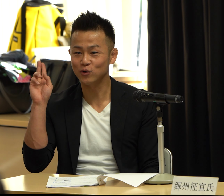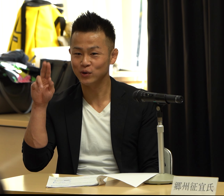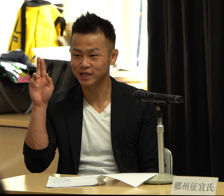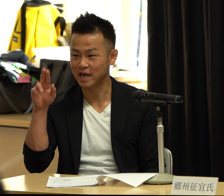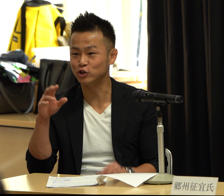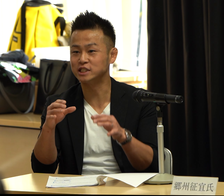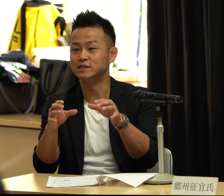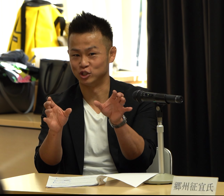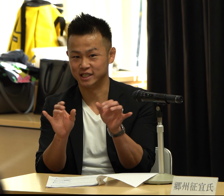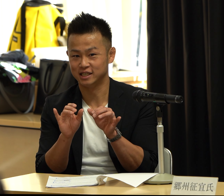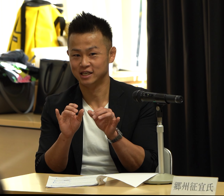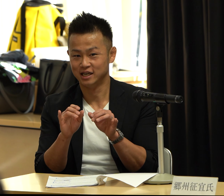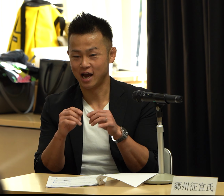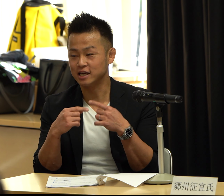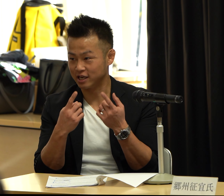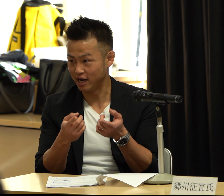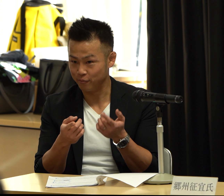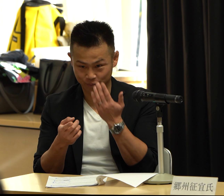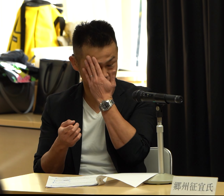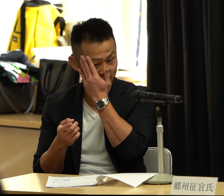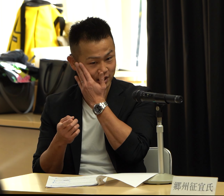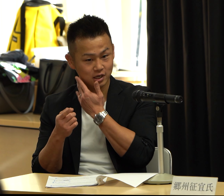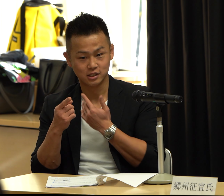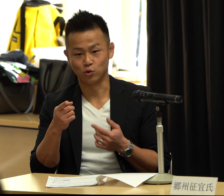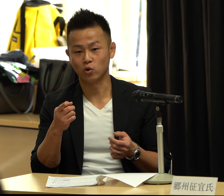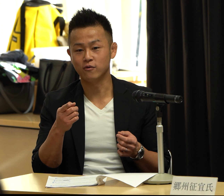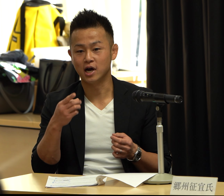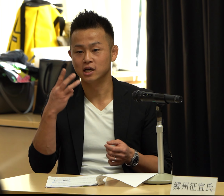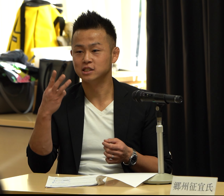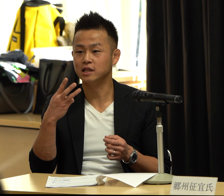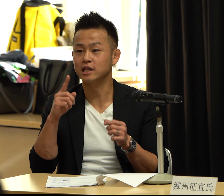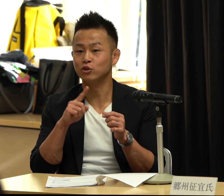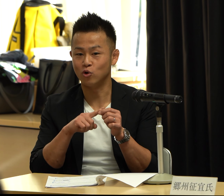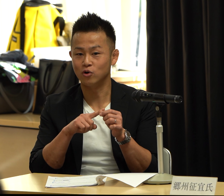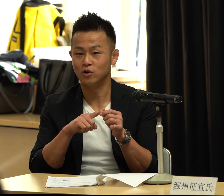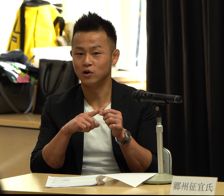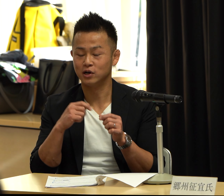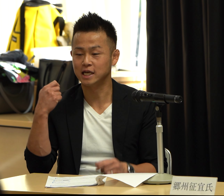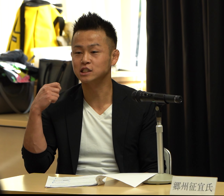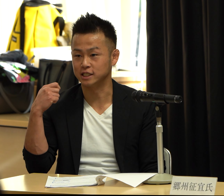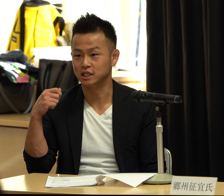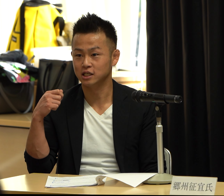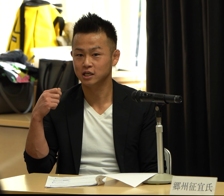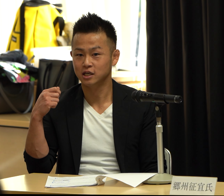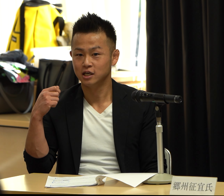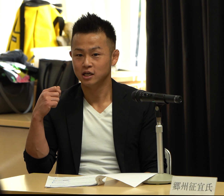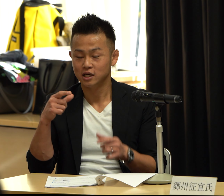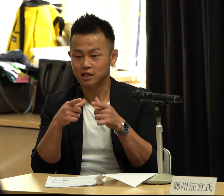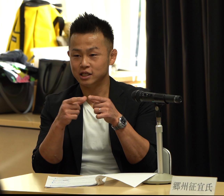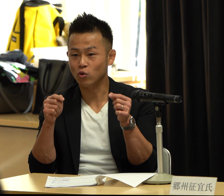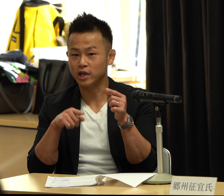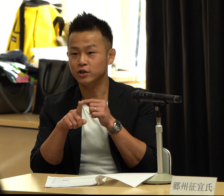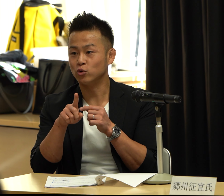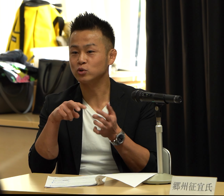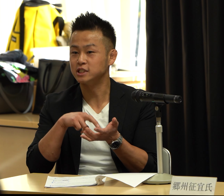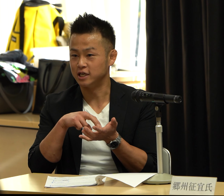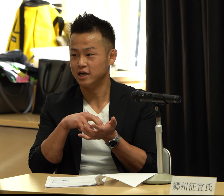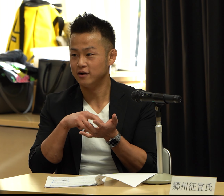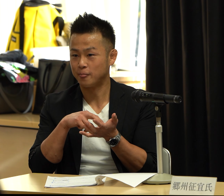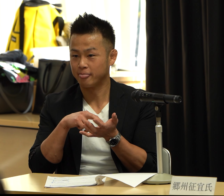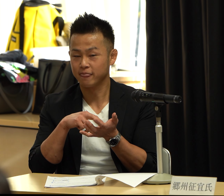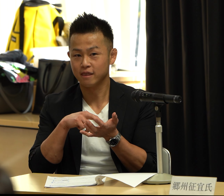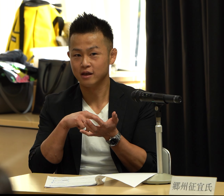甲子の野球チームに入って、そこでは3人の夏に日本代表